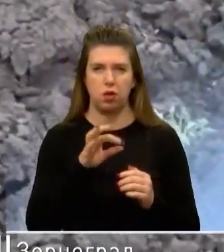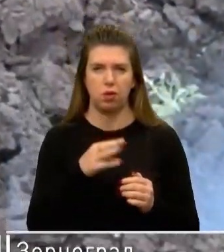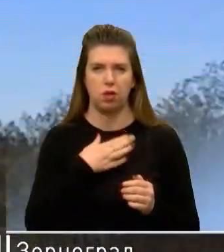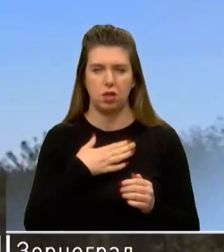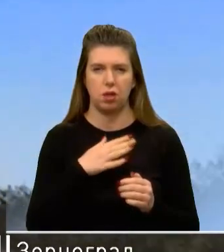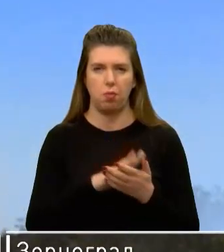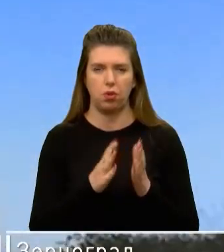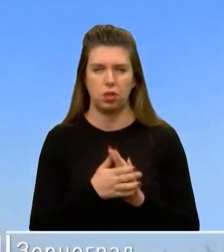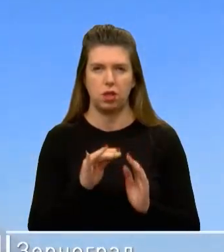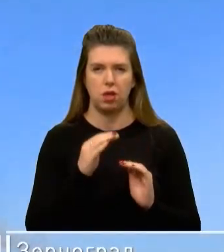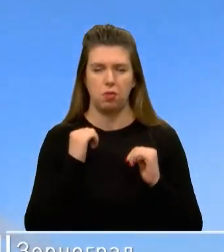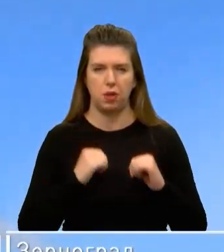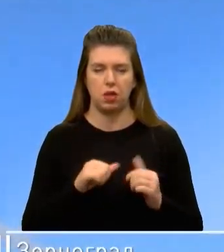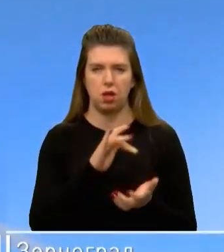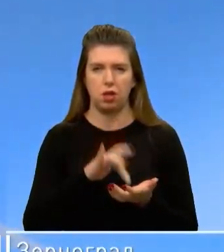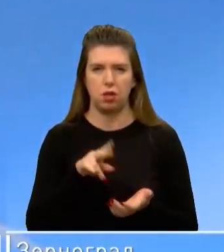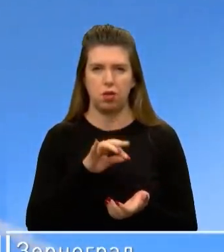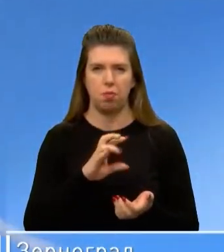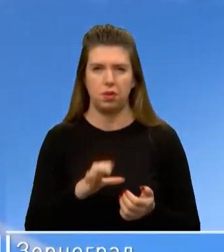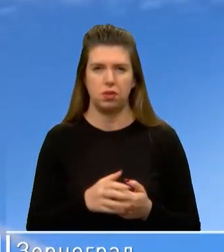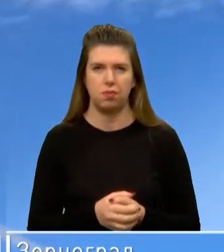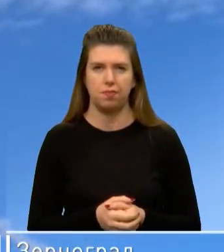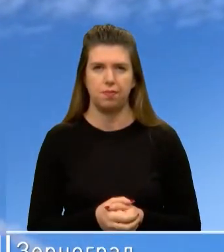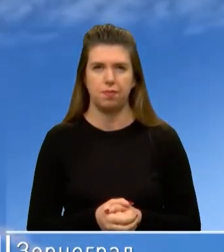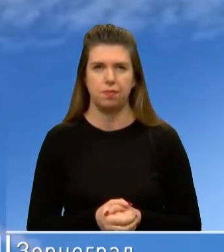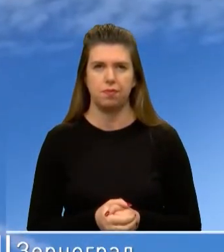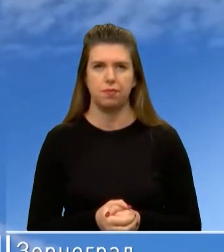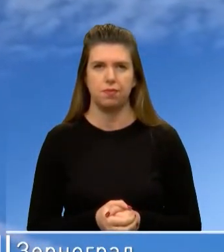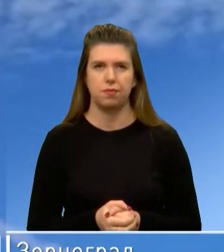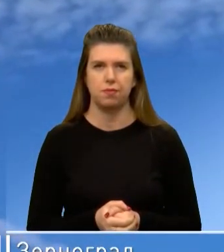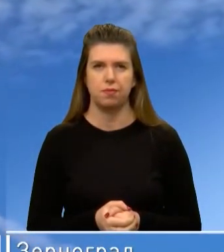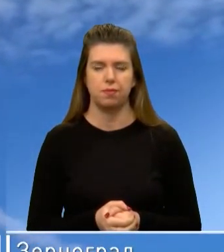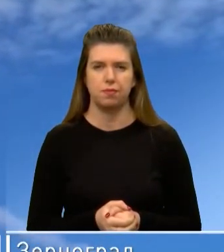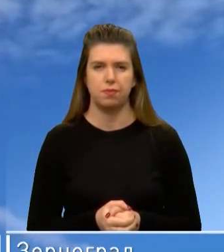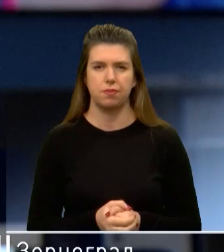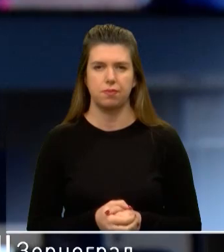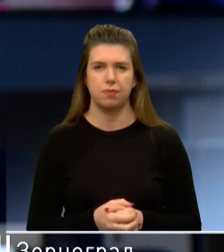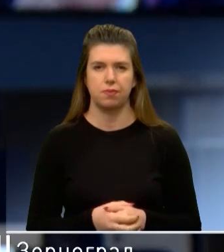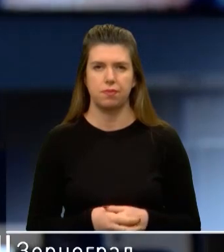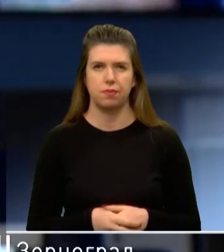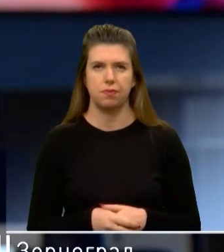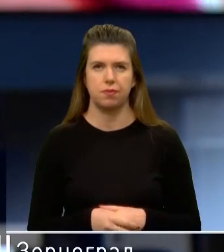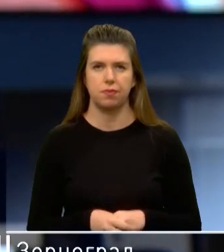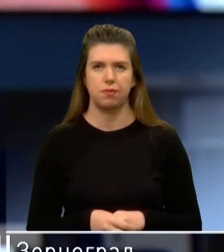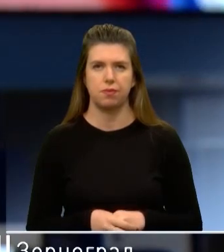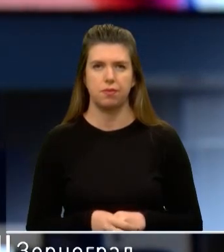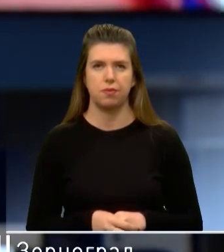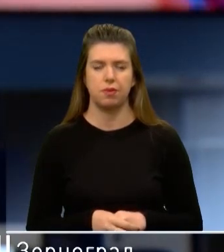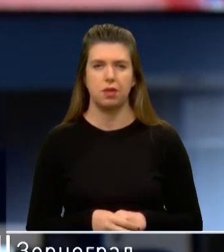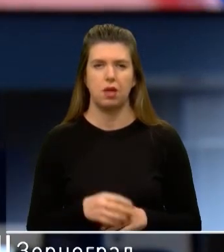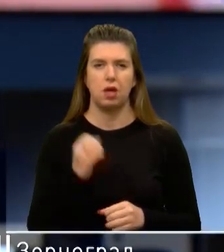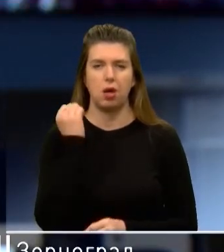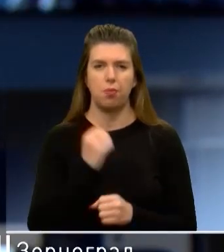наших позиций и мирных городов Донбасса Андрей карданов дон24 Донецкая народная республика